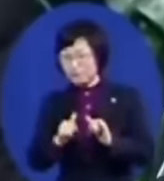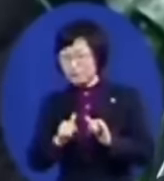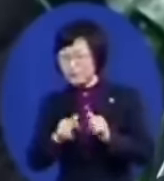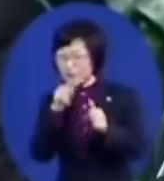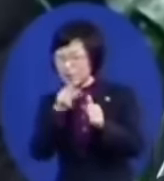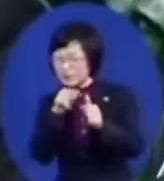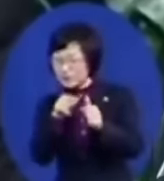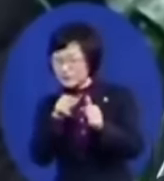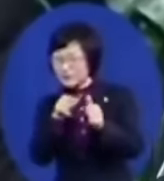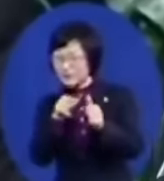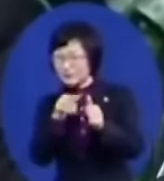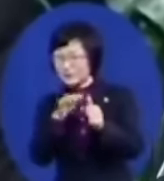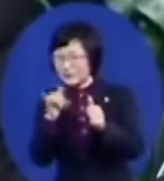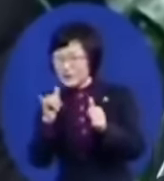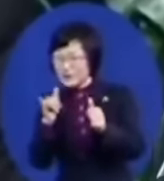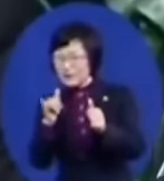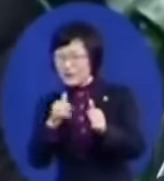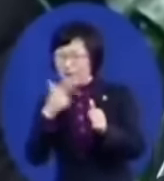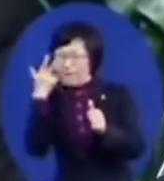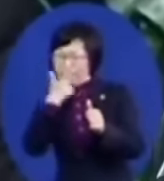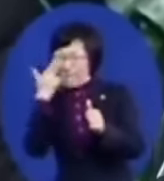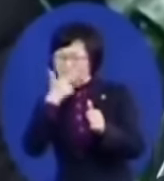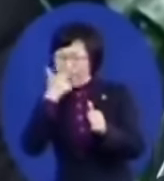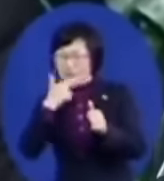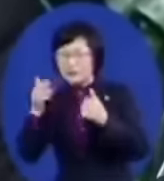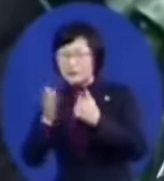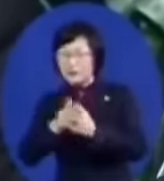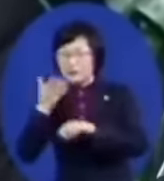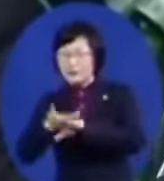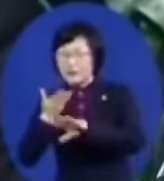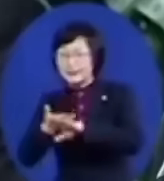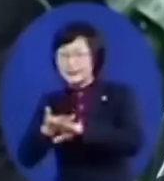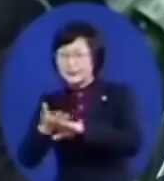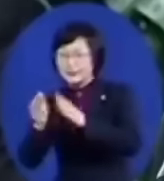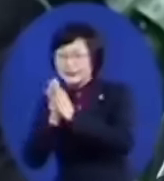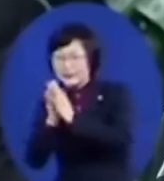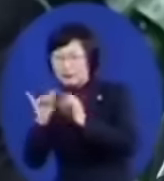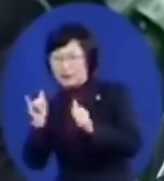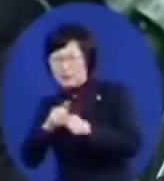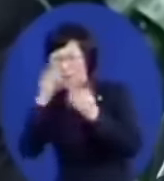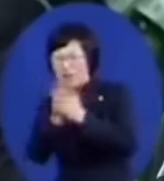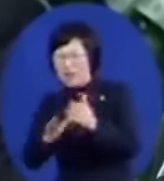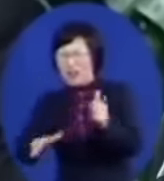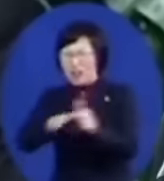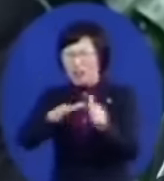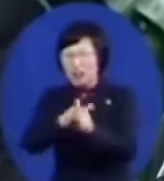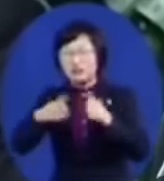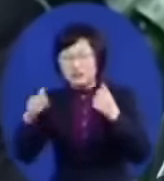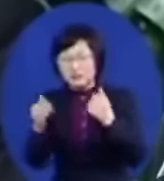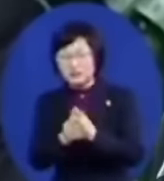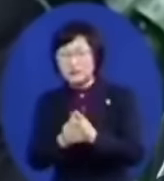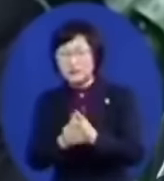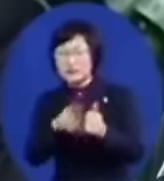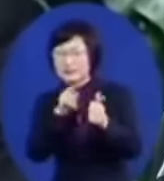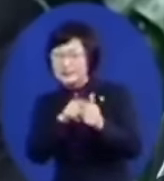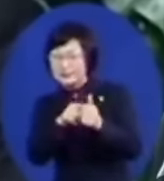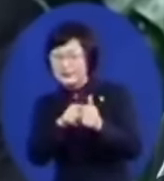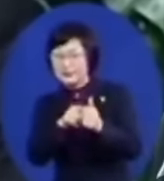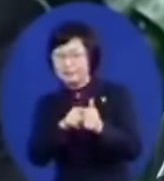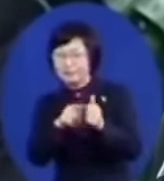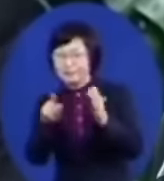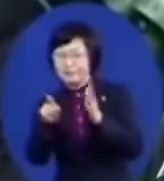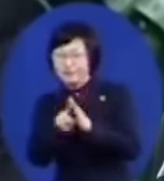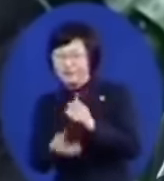청년을 질투해 가지고서 다른 수도사들이 못 살게 군단 말입니다. 그래서 이 청년을 인정해 주기